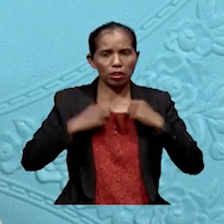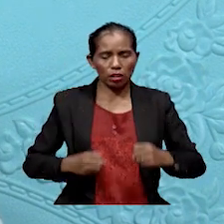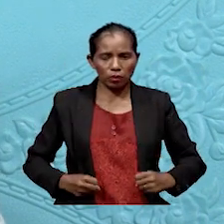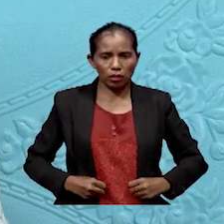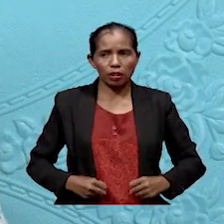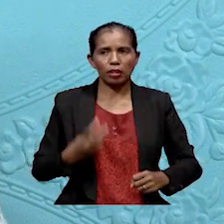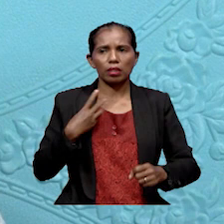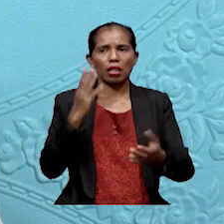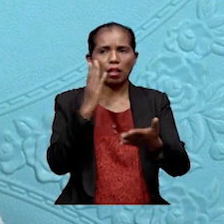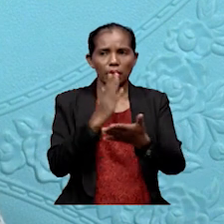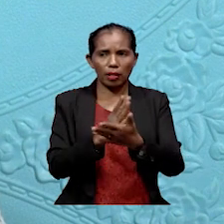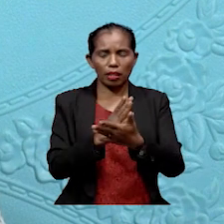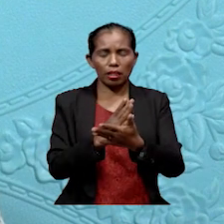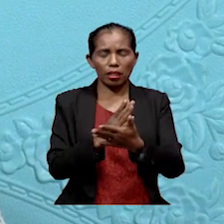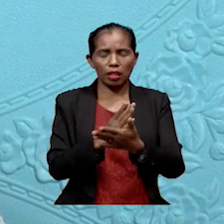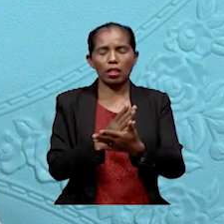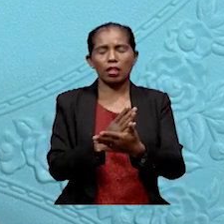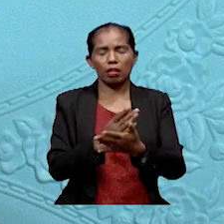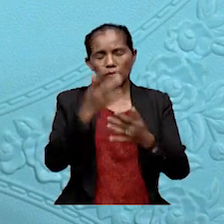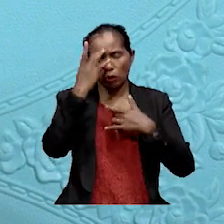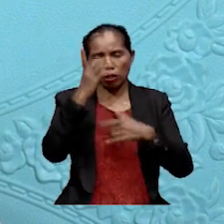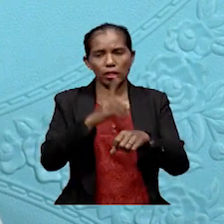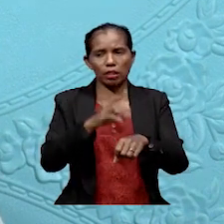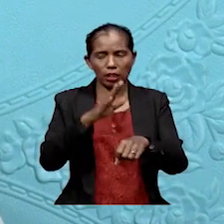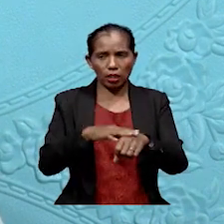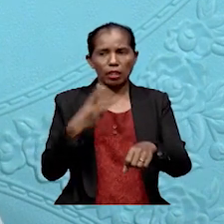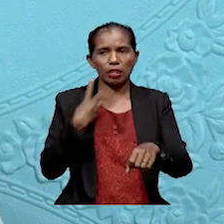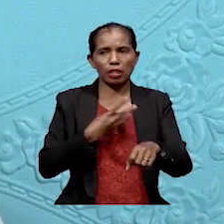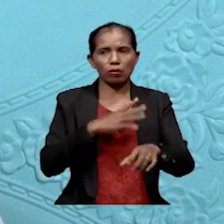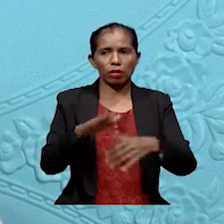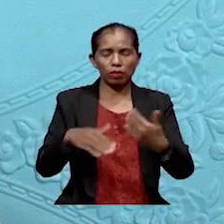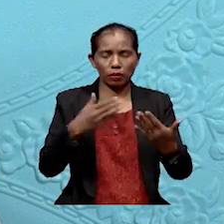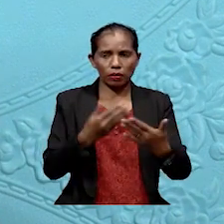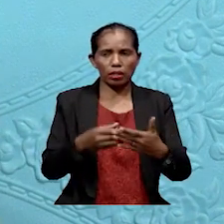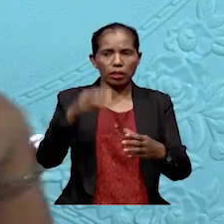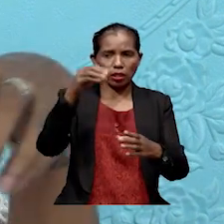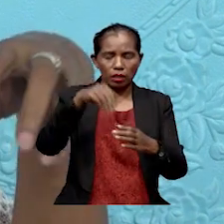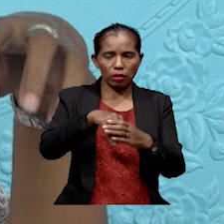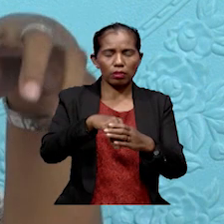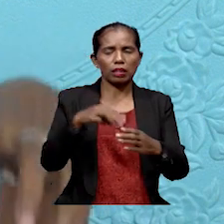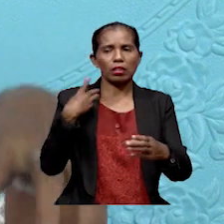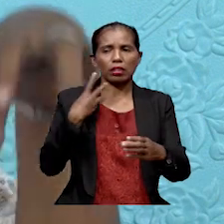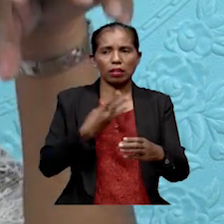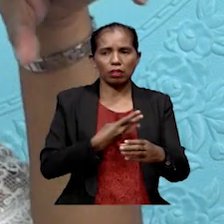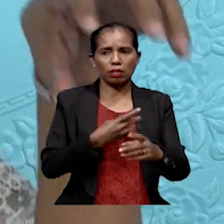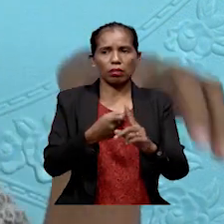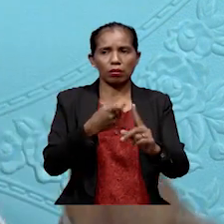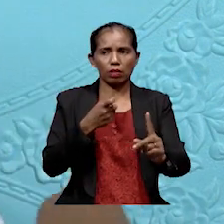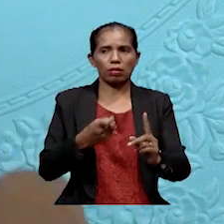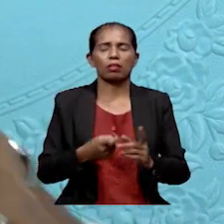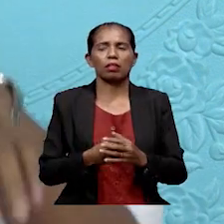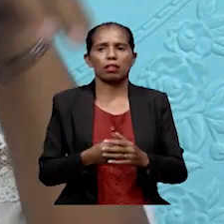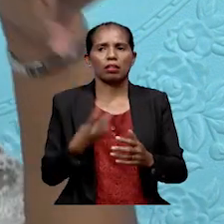hakotu dengue mos ba ita hot hotu. Ku inclui ita hus bairo,